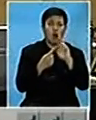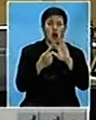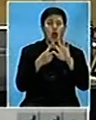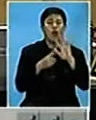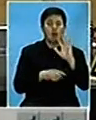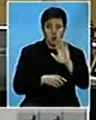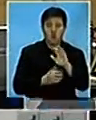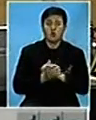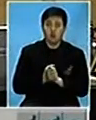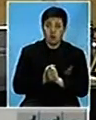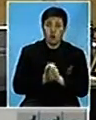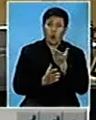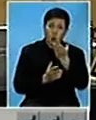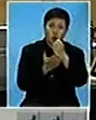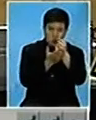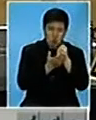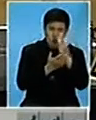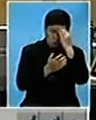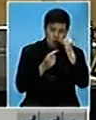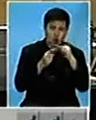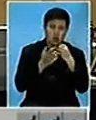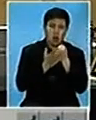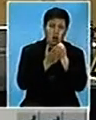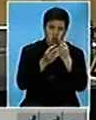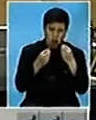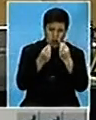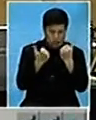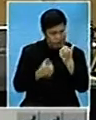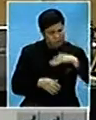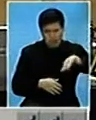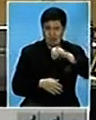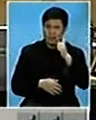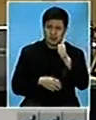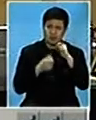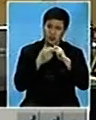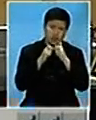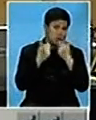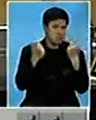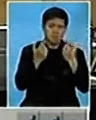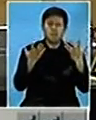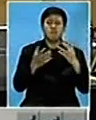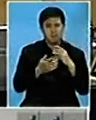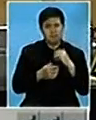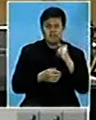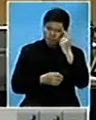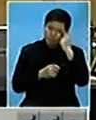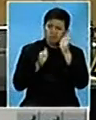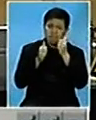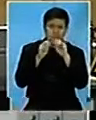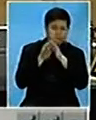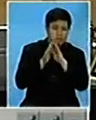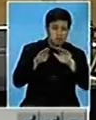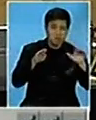พราะฉะนั้นก็ขอให้ช่วยกันหน่อยเพื่อประคับประคองบรรยากาศดีนะครับไม่มีอะไรทะเลาะเบาะแว้งกันผมว่าจะไปได้ดี